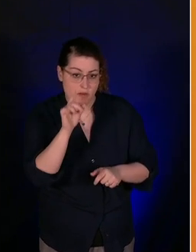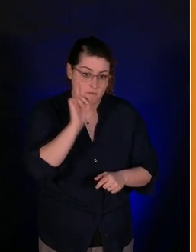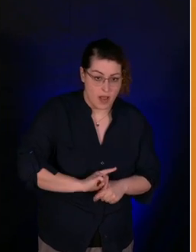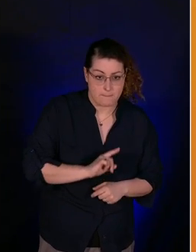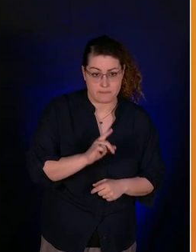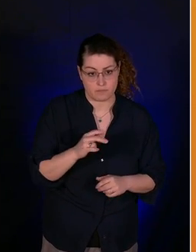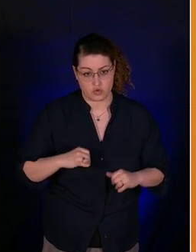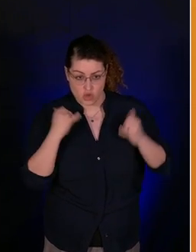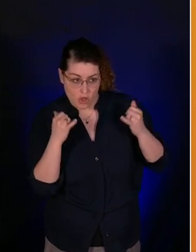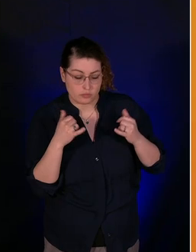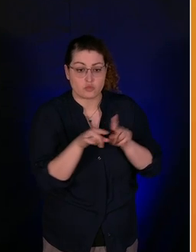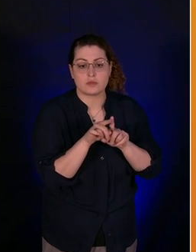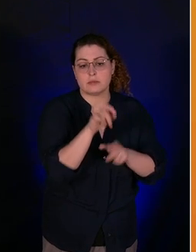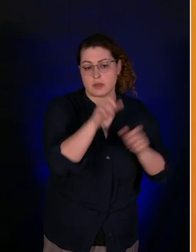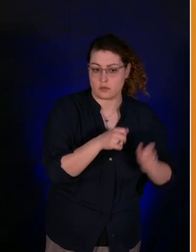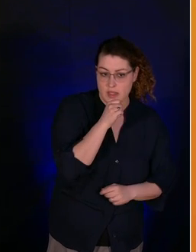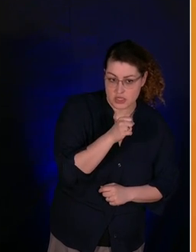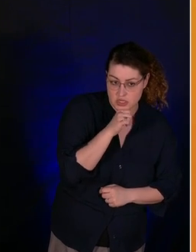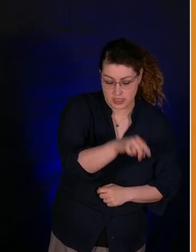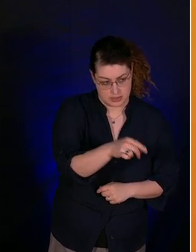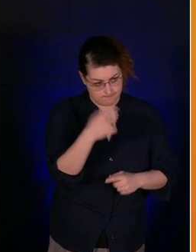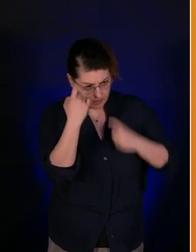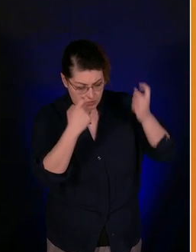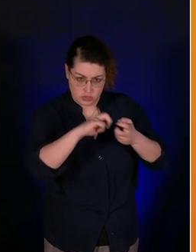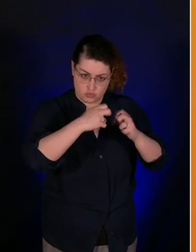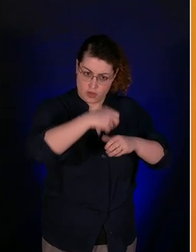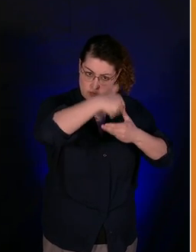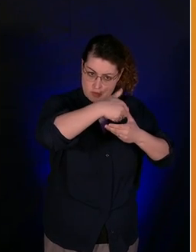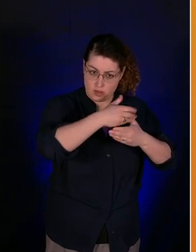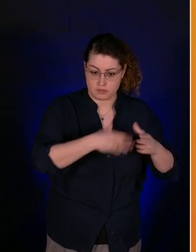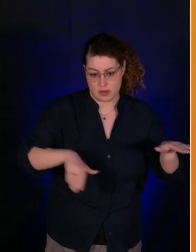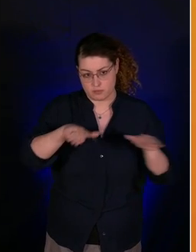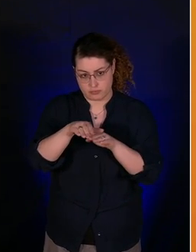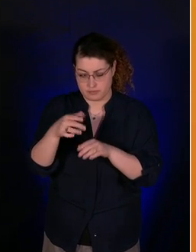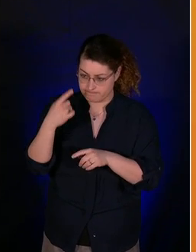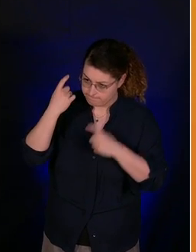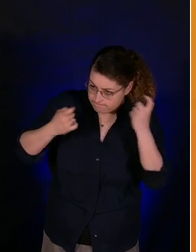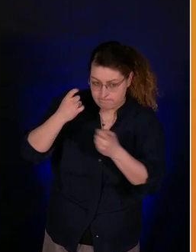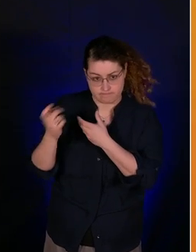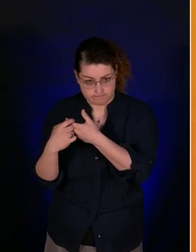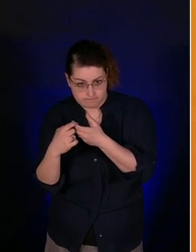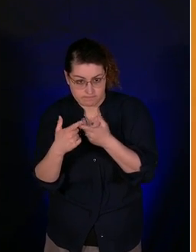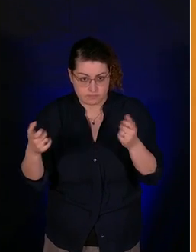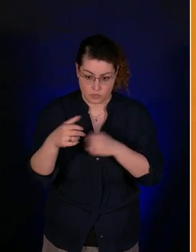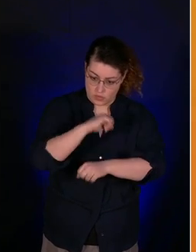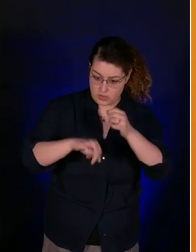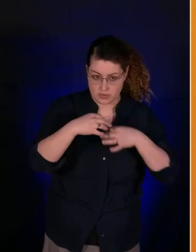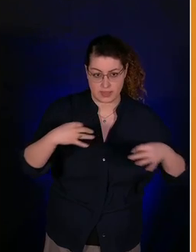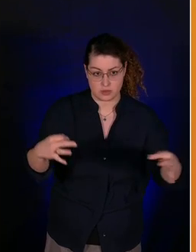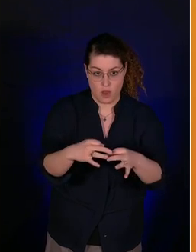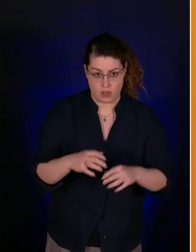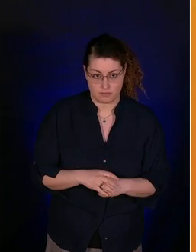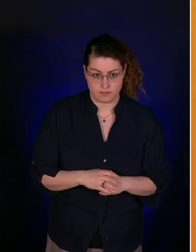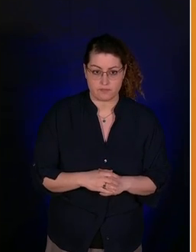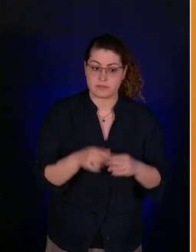jeunes, qui s'interroge sur sa structuration, tout en respectant le fédéralisme et nos organisations territoriales. Une CGT